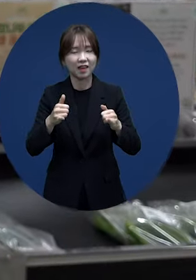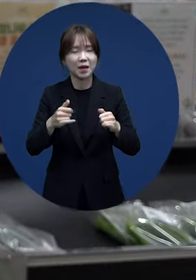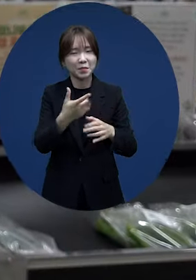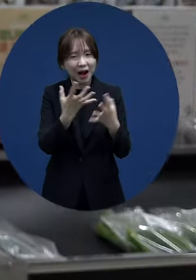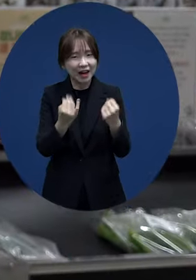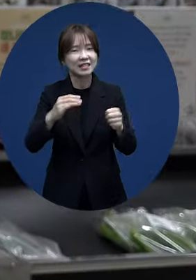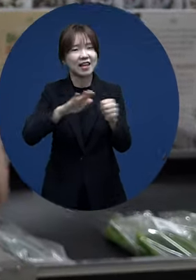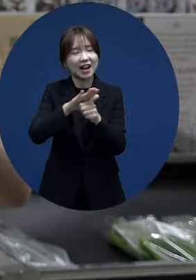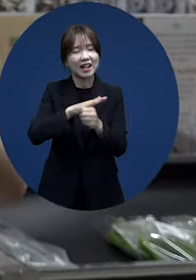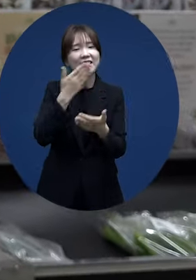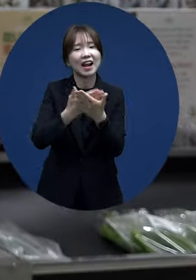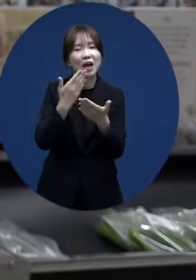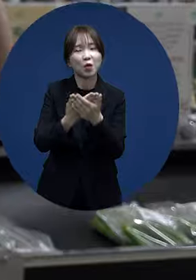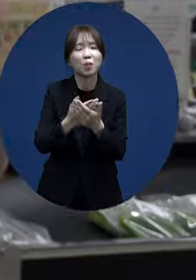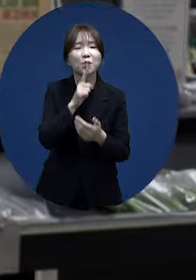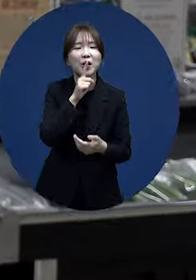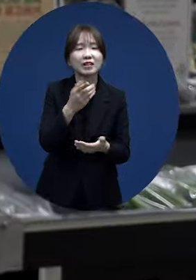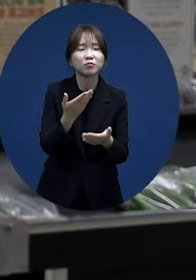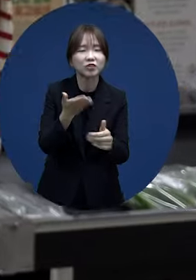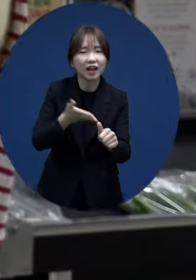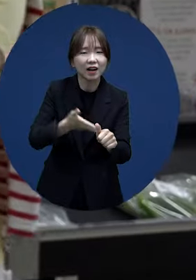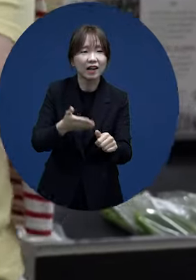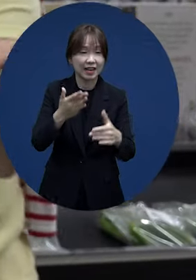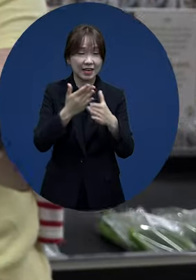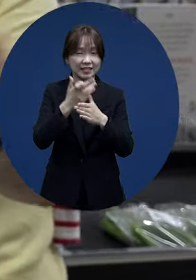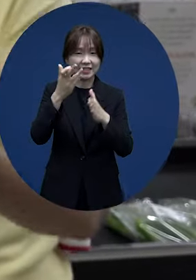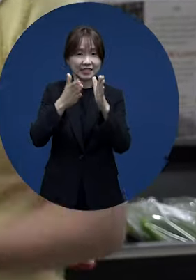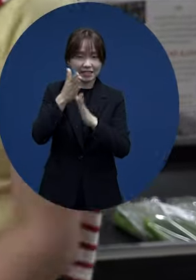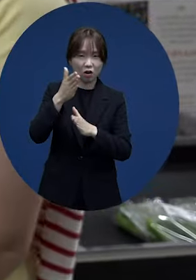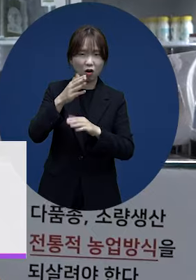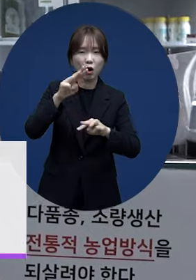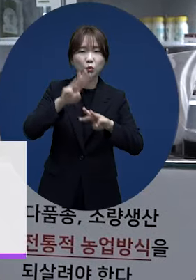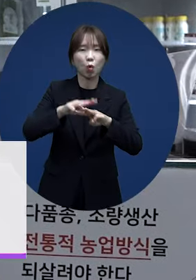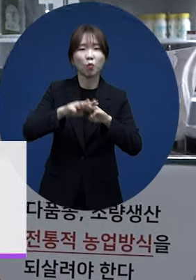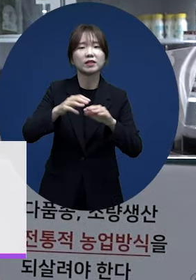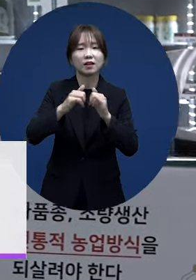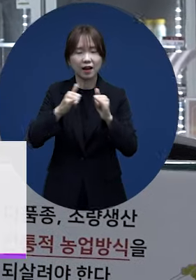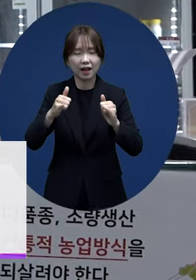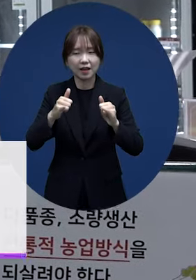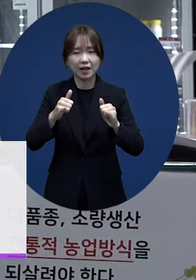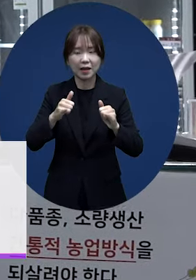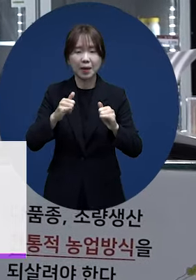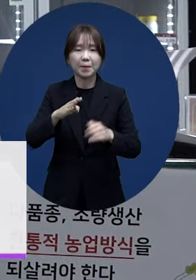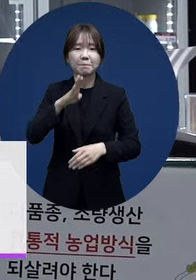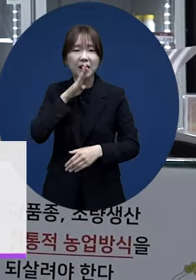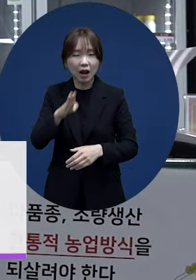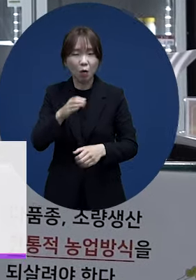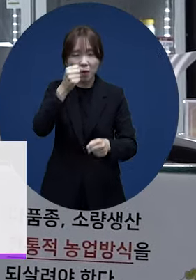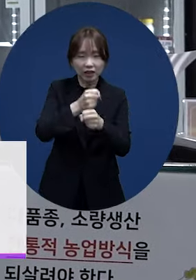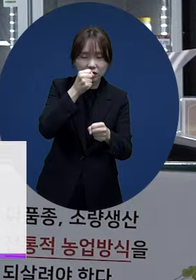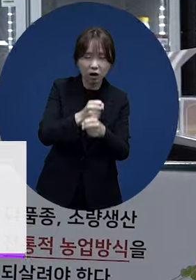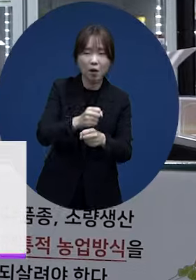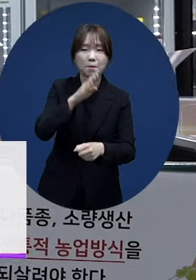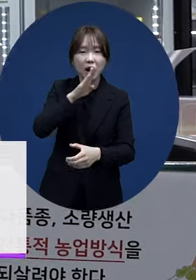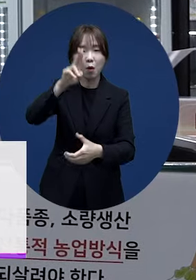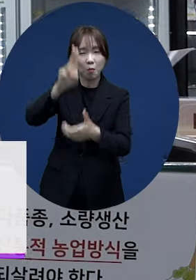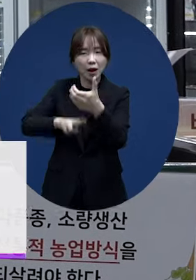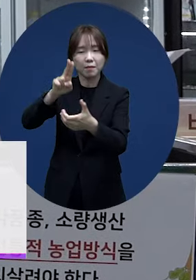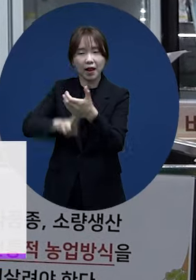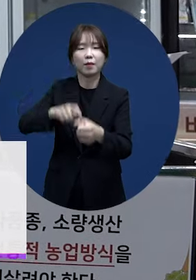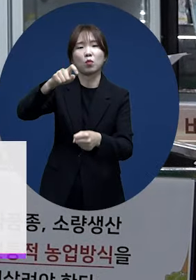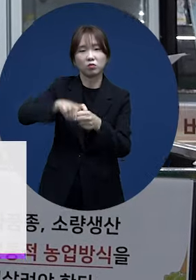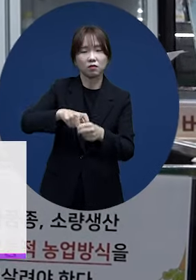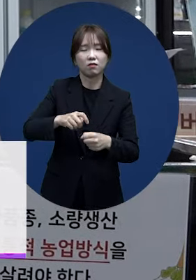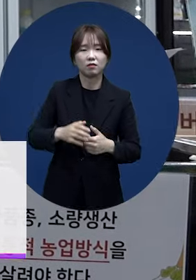우리 시청자분들에게 좀 우리 직거래장도 많이 사랑해달라고 한 말씀 부탁드릴게요. 저희 양산시에서 농민들은 당일 생산을